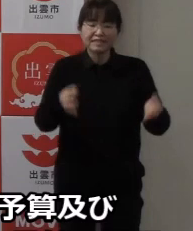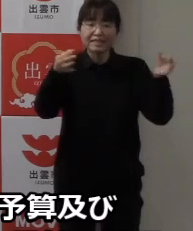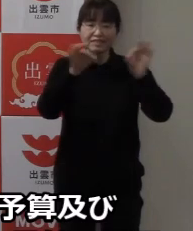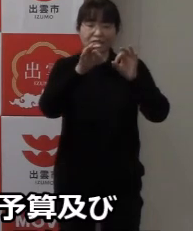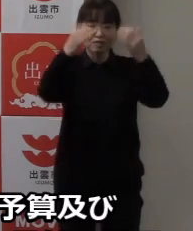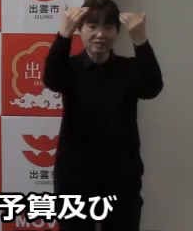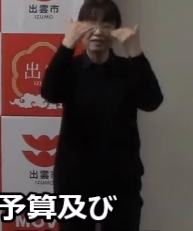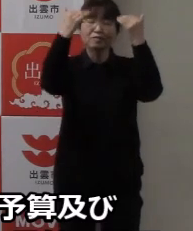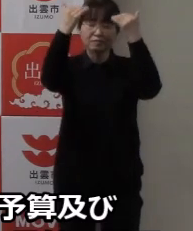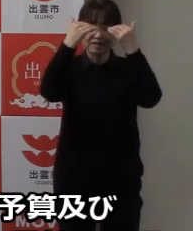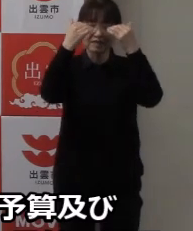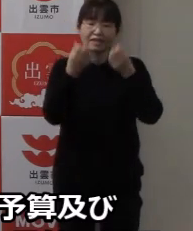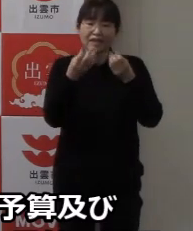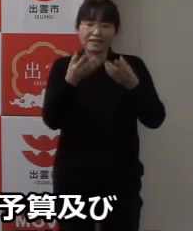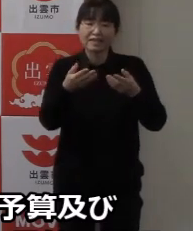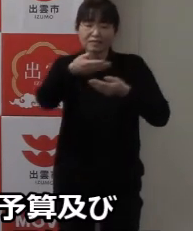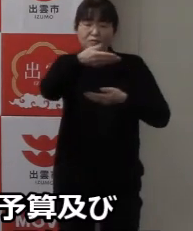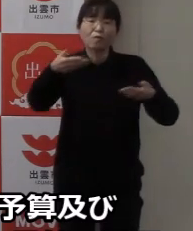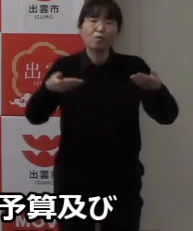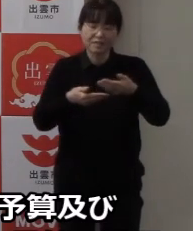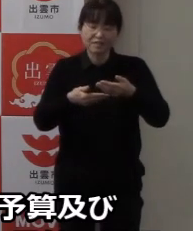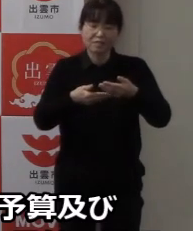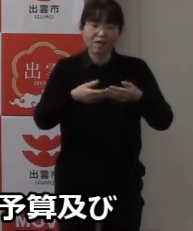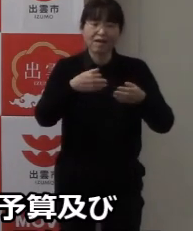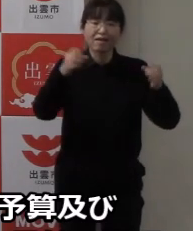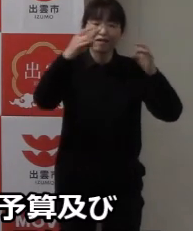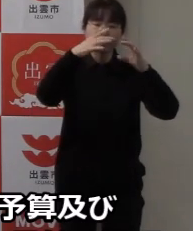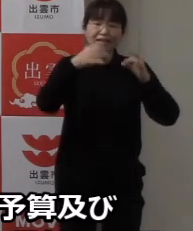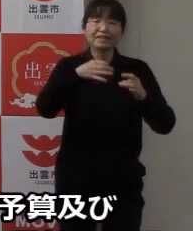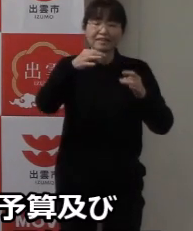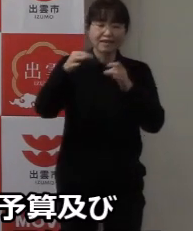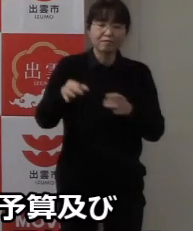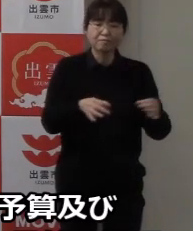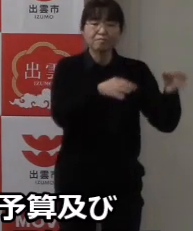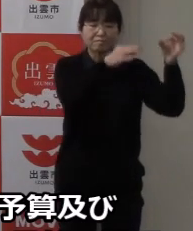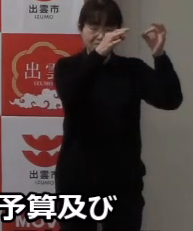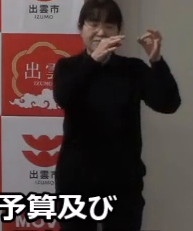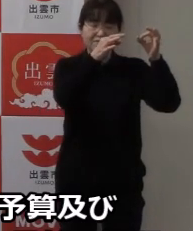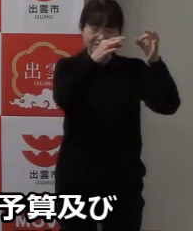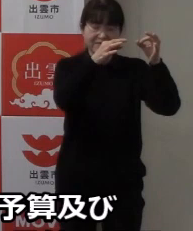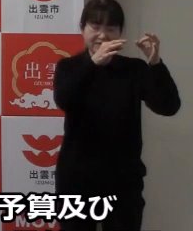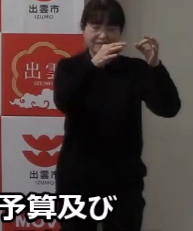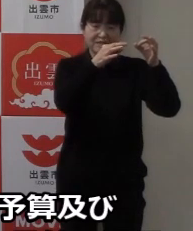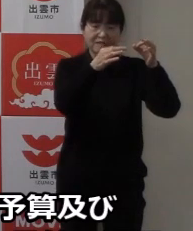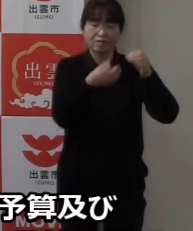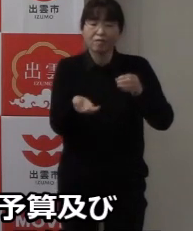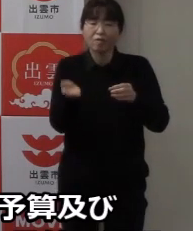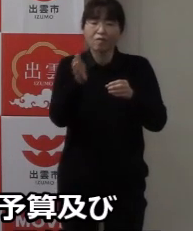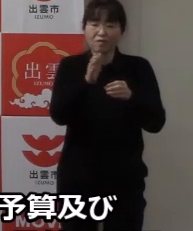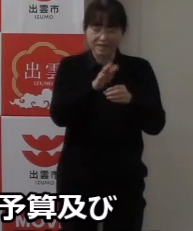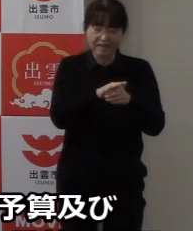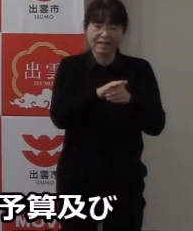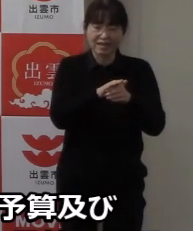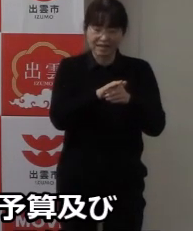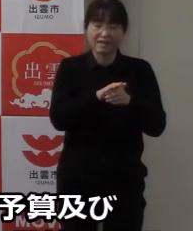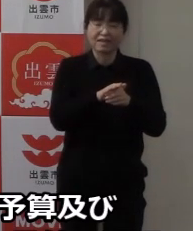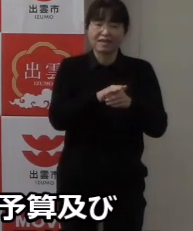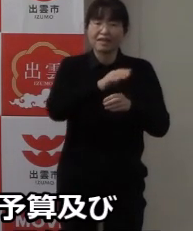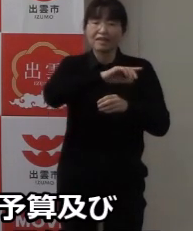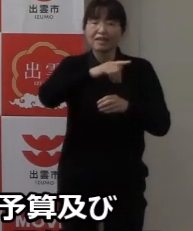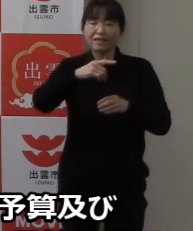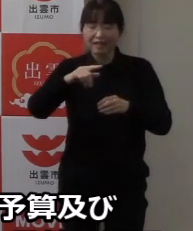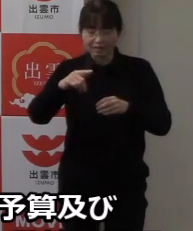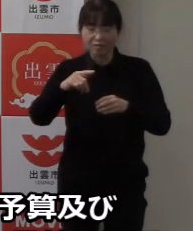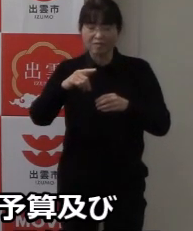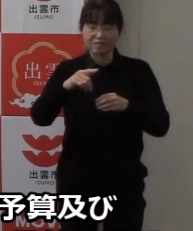か、電気料金高騰等の影響による指定管理料の追加や決算見込みに基づく事業費の減額